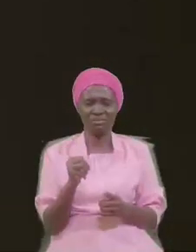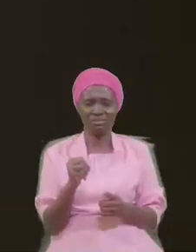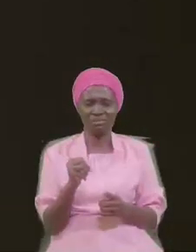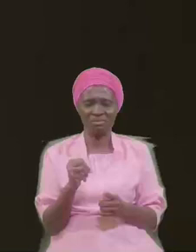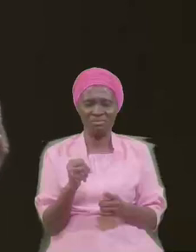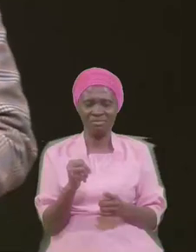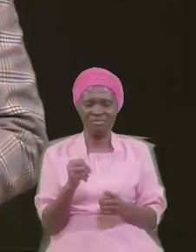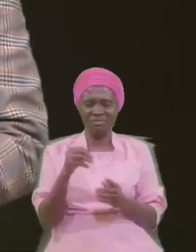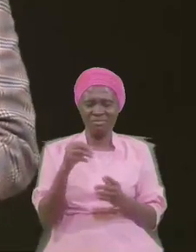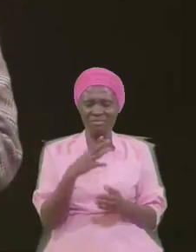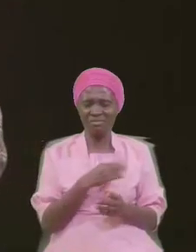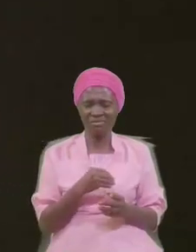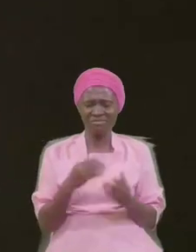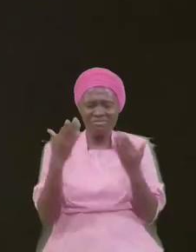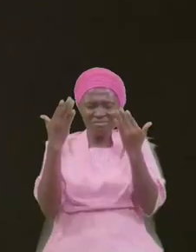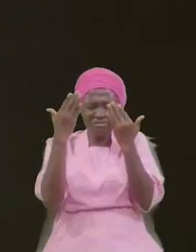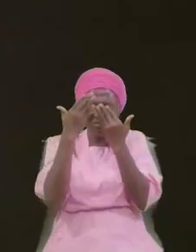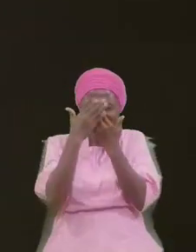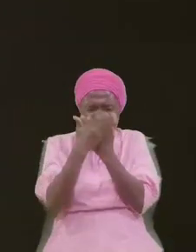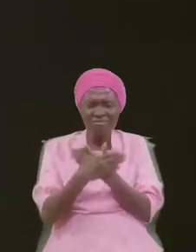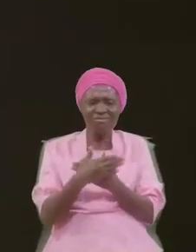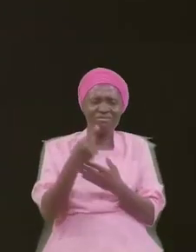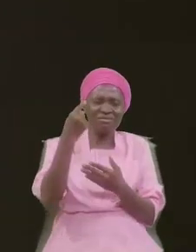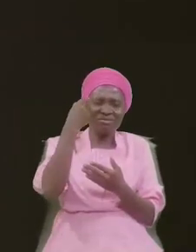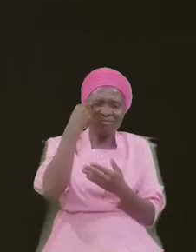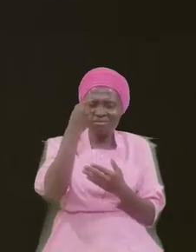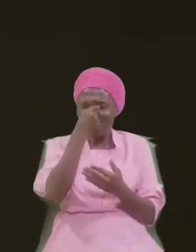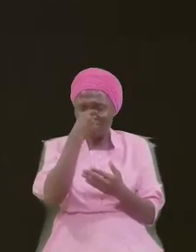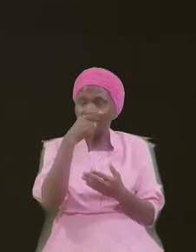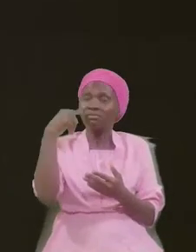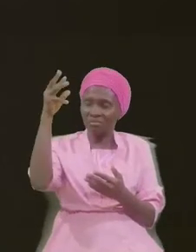là, une vision floue, parlez au Seigneur.